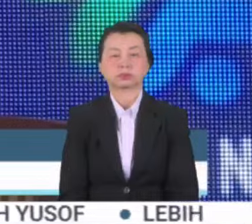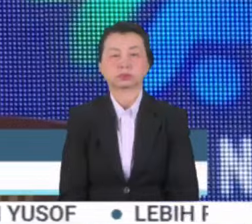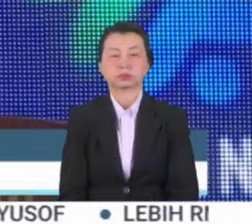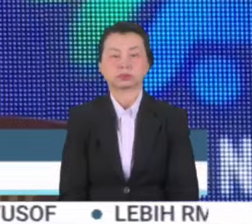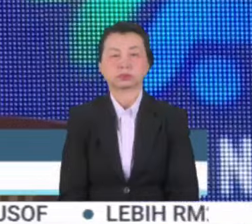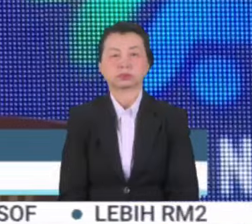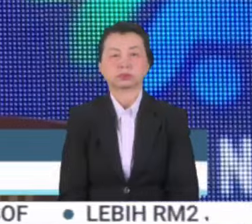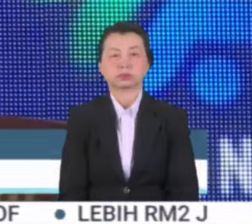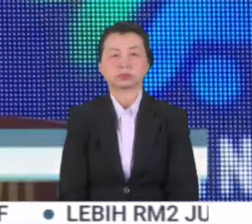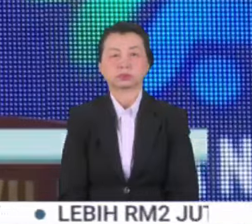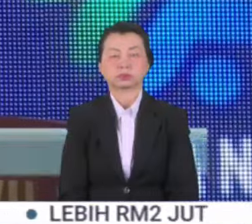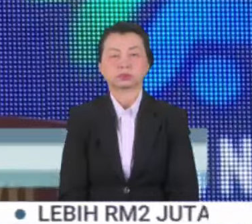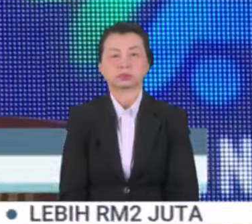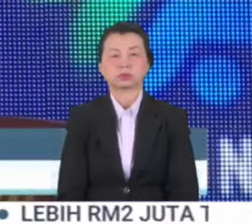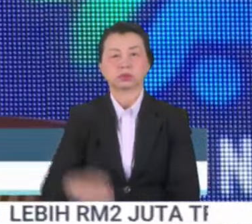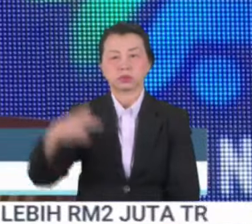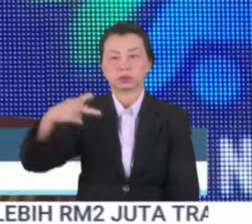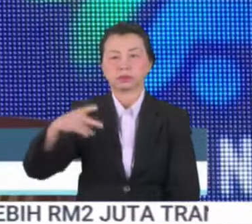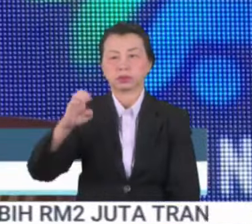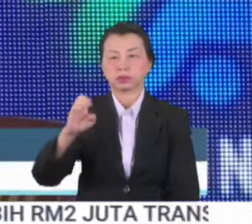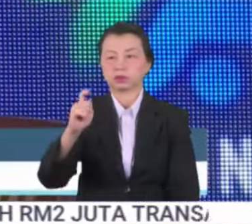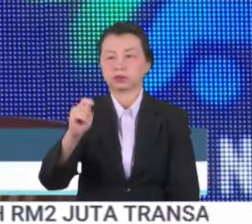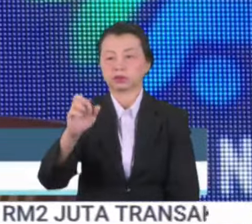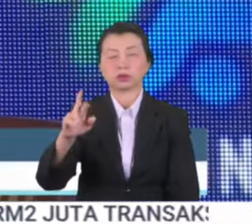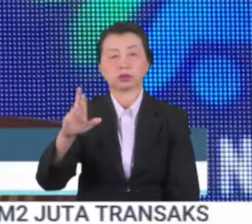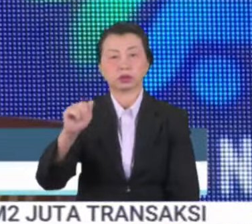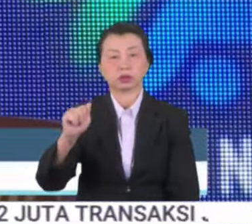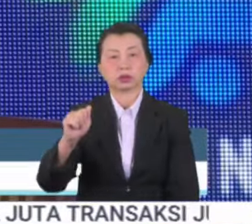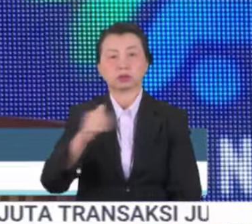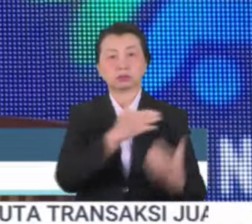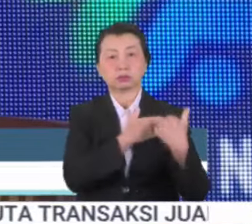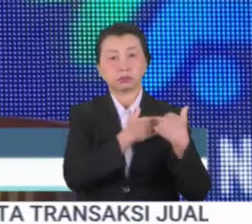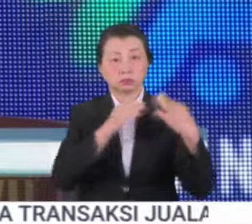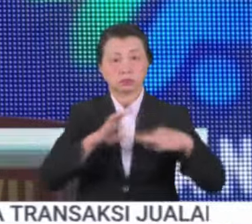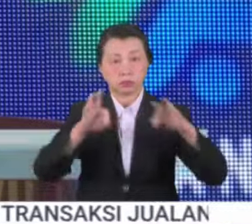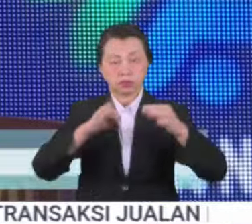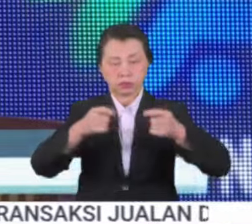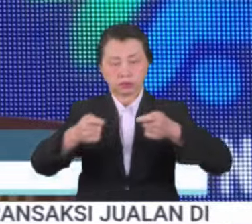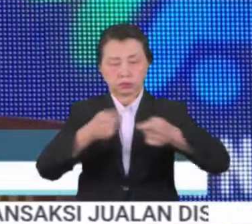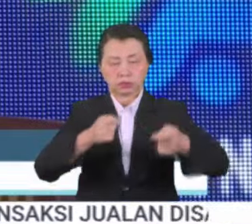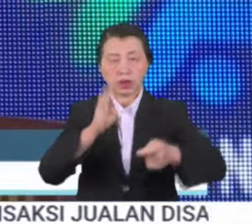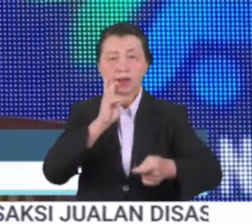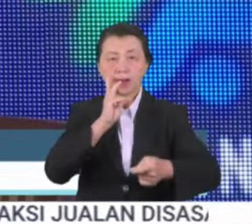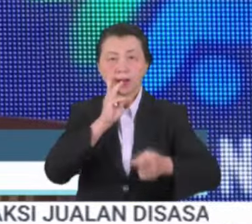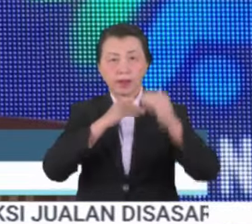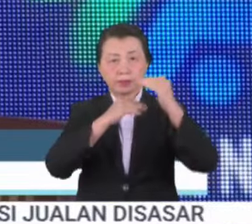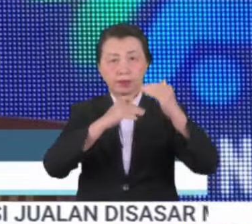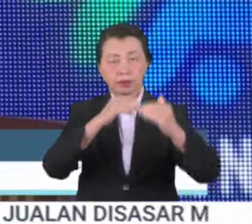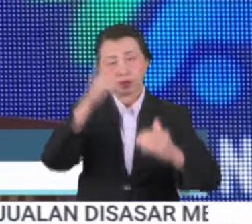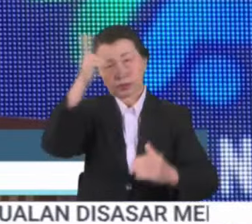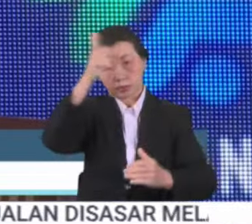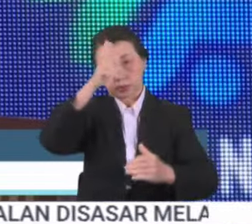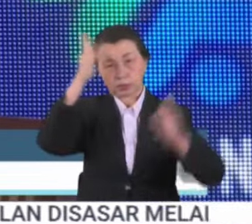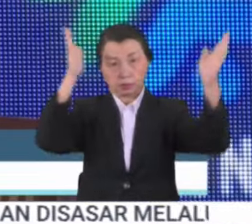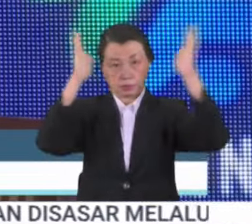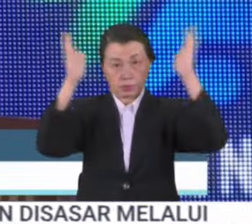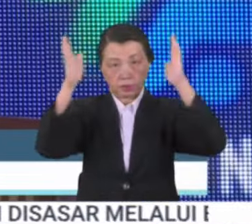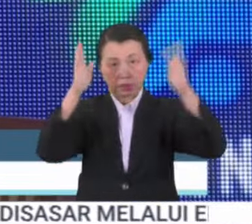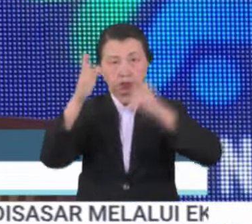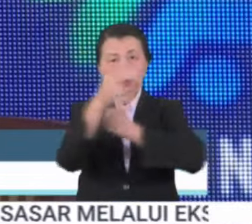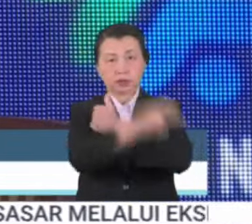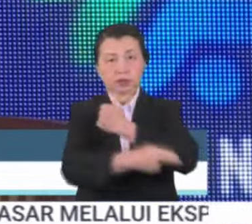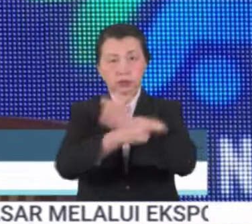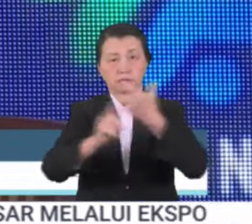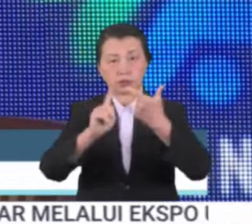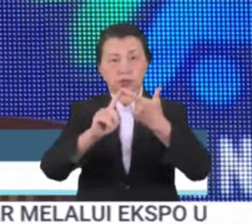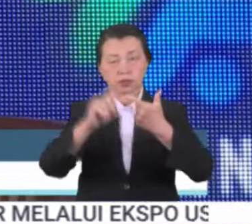Dalam konteks ini, Petra memainkan peranan penting dalam memperkasa tadbir urus air di peringkat kerajaan persekutuan, negeri dan